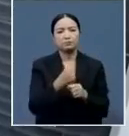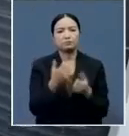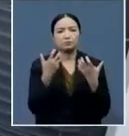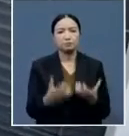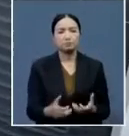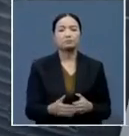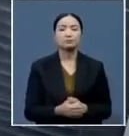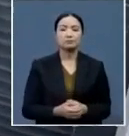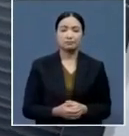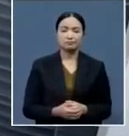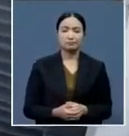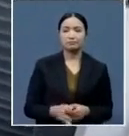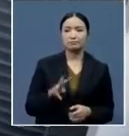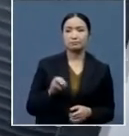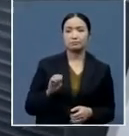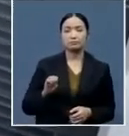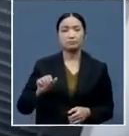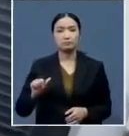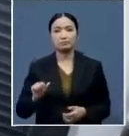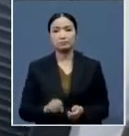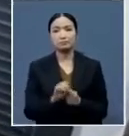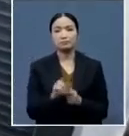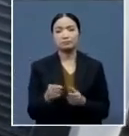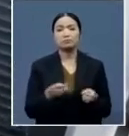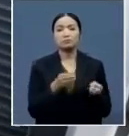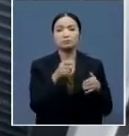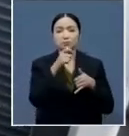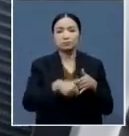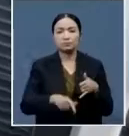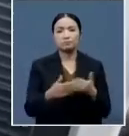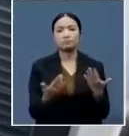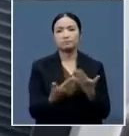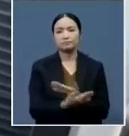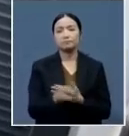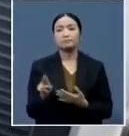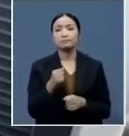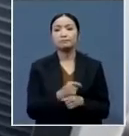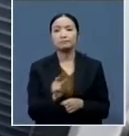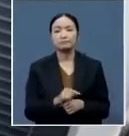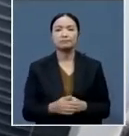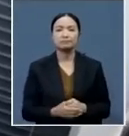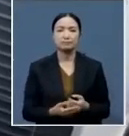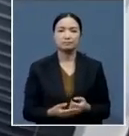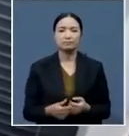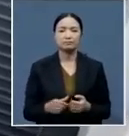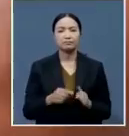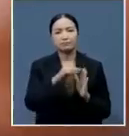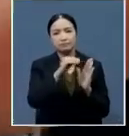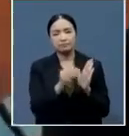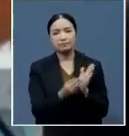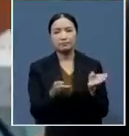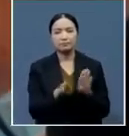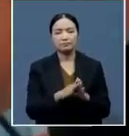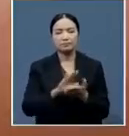กัน meaแนะนำนะคะให้ปรับเปลี่ยนพฤติกรรมการใช้ไฟฟ้าโดยยึดหลักปิดปรับ